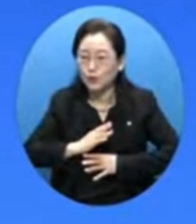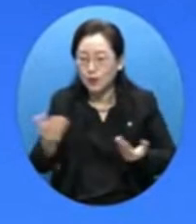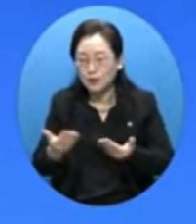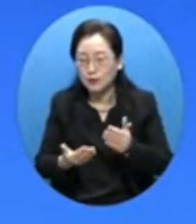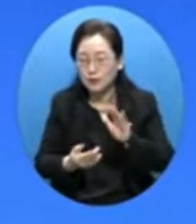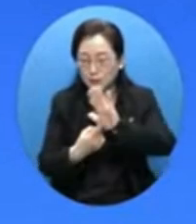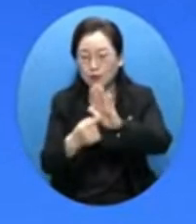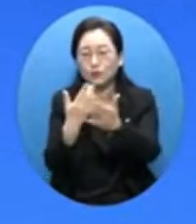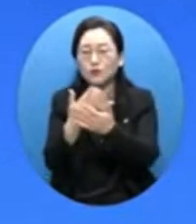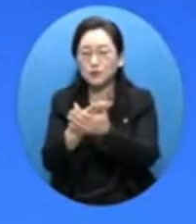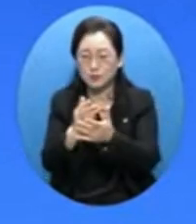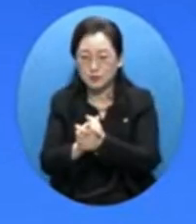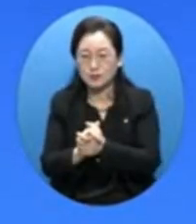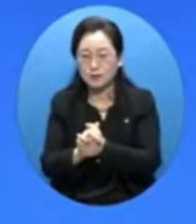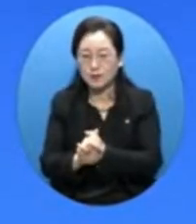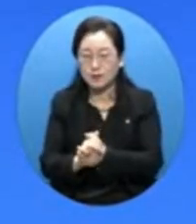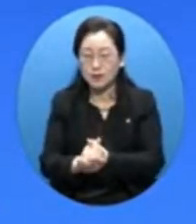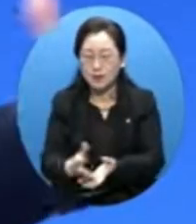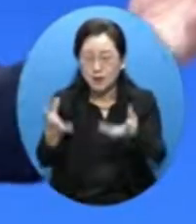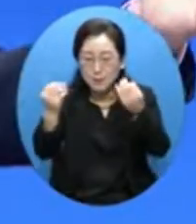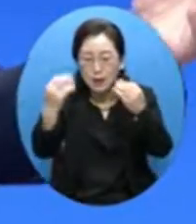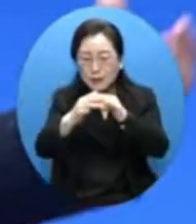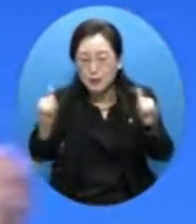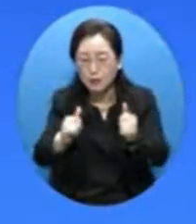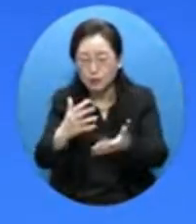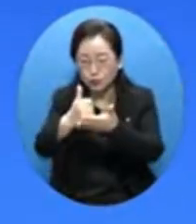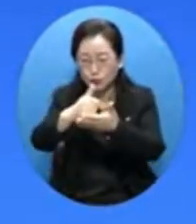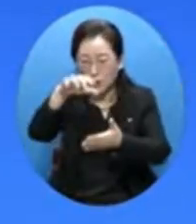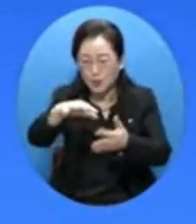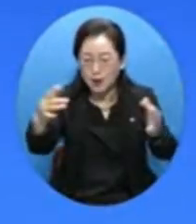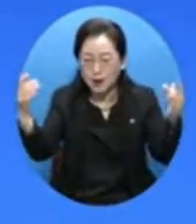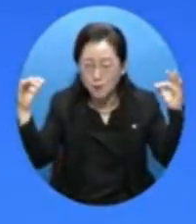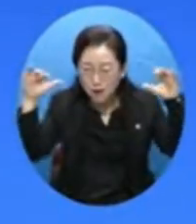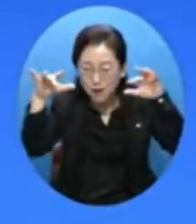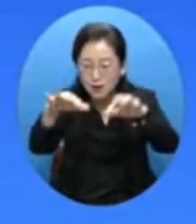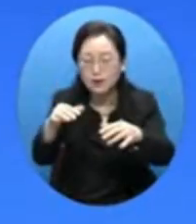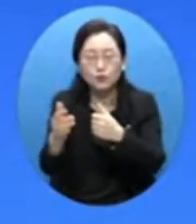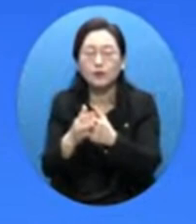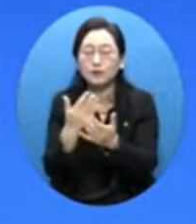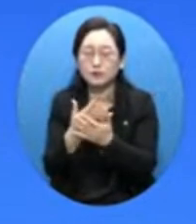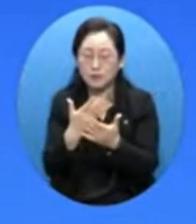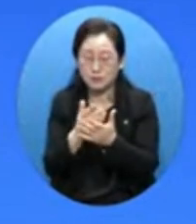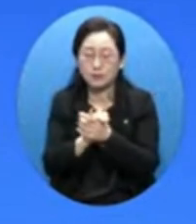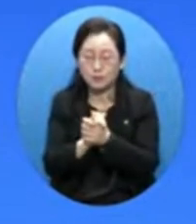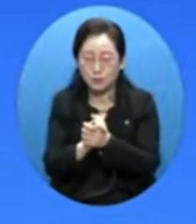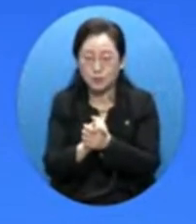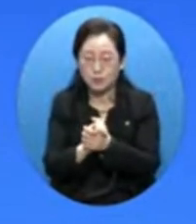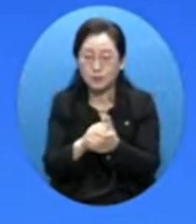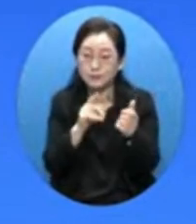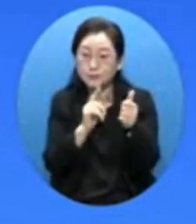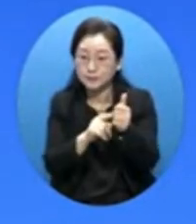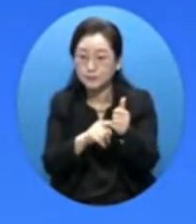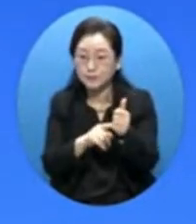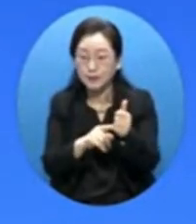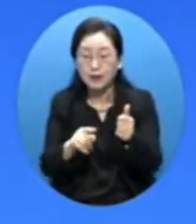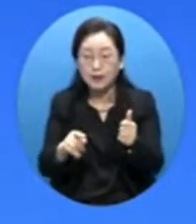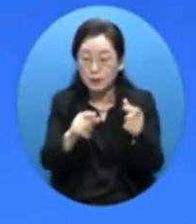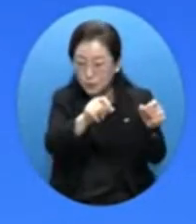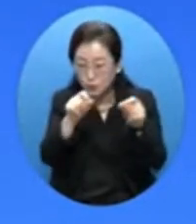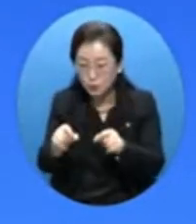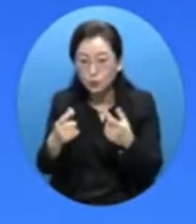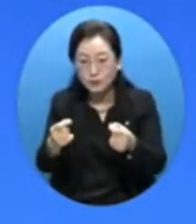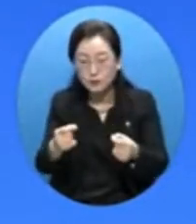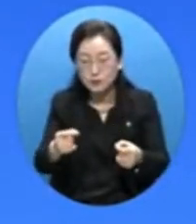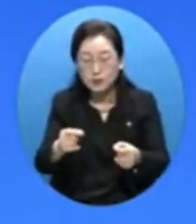하여 주시옵소서. 수천 수많은 사람들이 주님께 몰려오게 하여 주옵소서. 그런 이와 같이 우리가 붕을